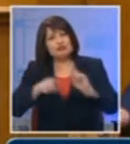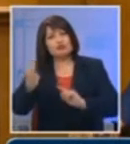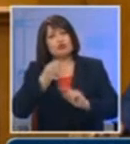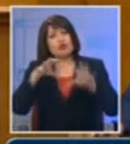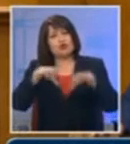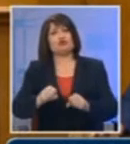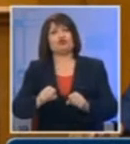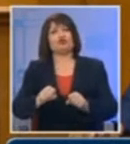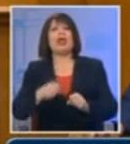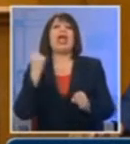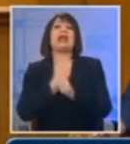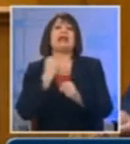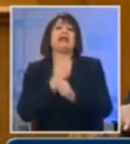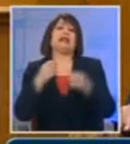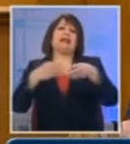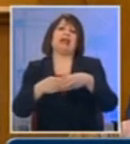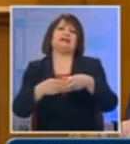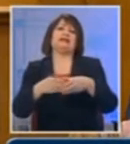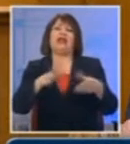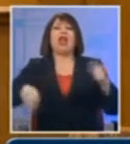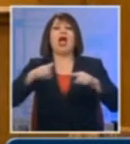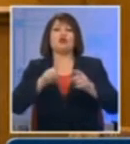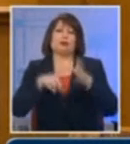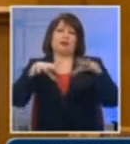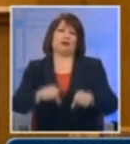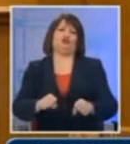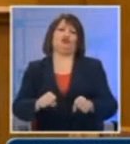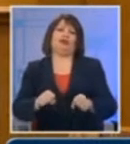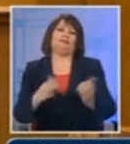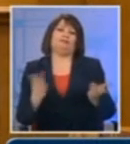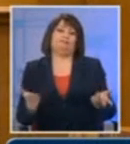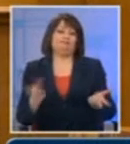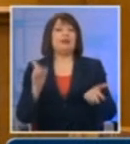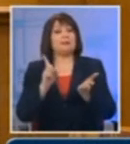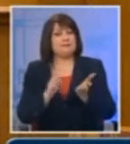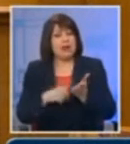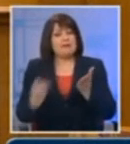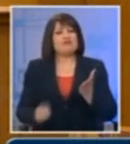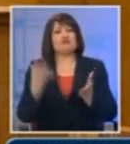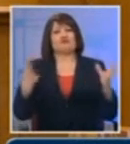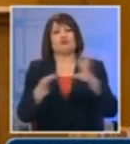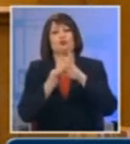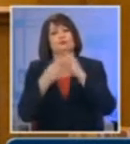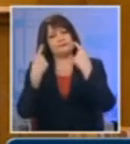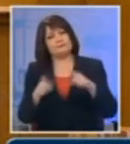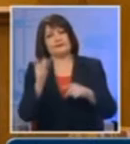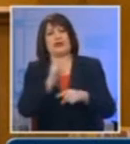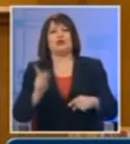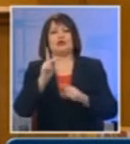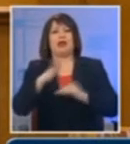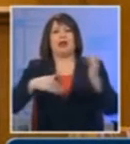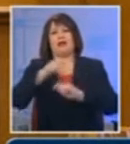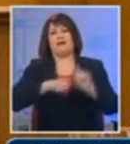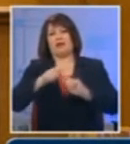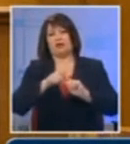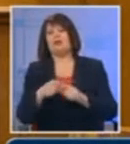την ίδια την εργατική τάξη, το λαό της, οικοδομώντας μια ριζικά νέα διαφορετική κοινωνία.